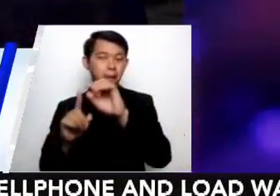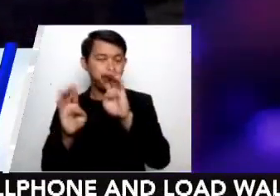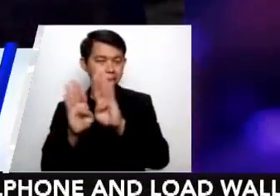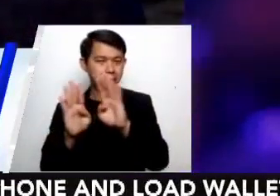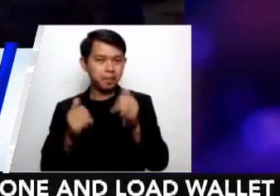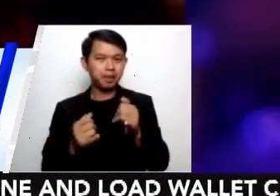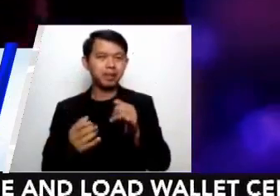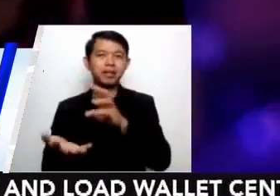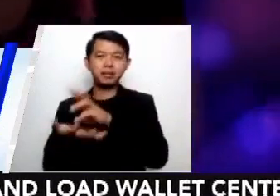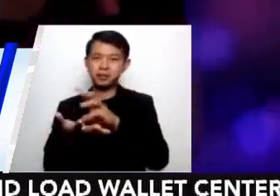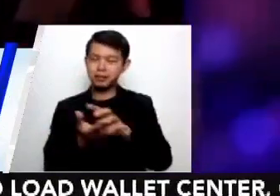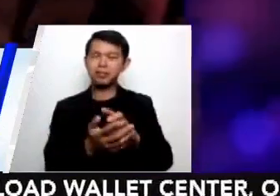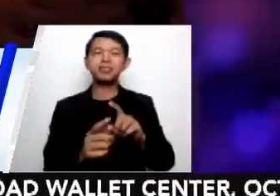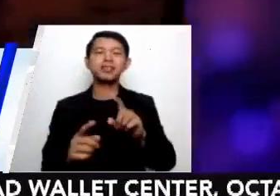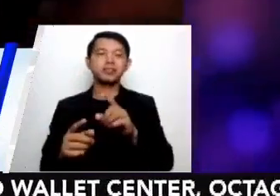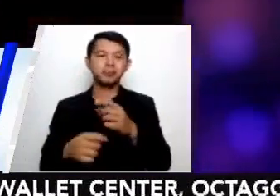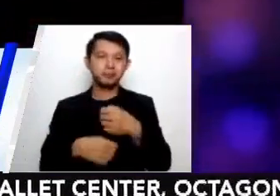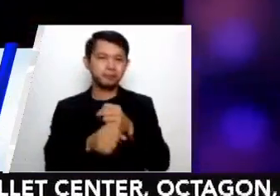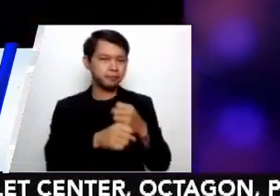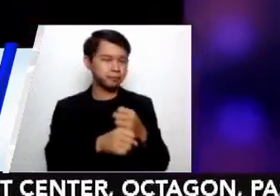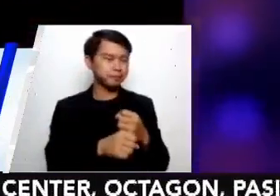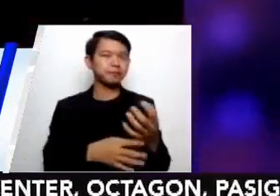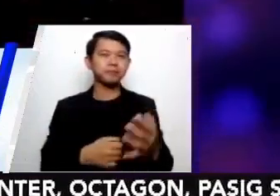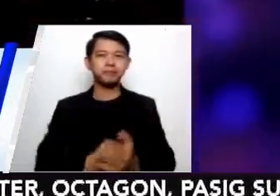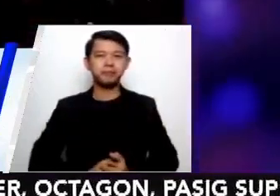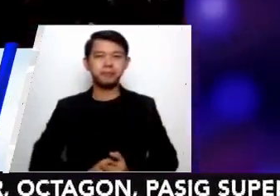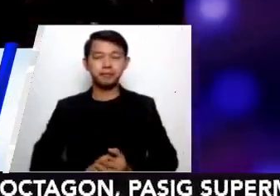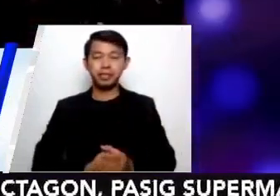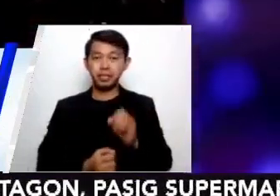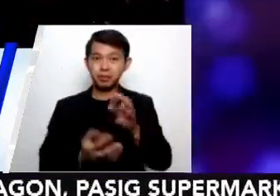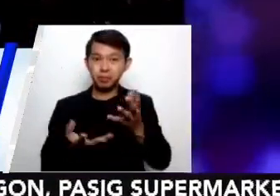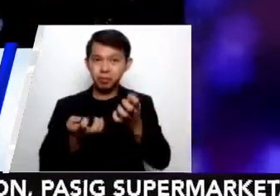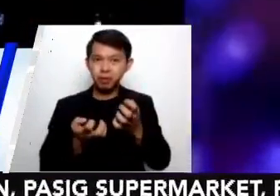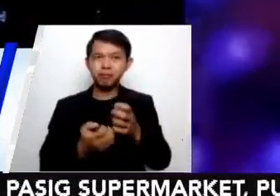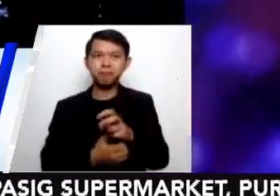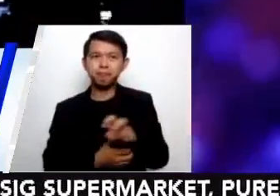Rojas Avenue. Sa mga gusto naman ng adventure, nariyan ang mga